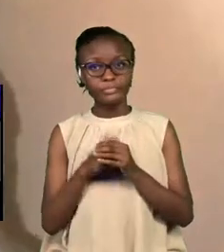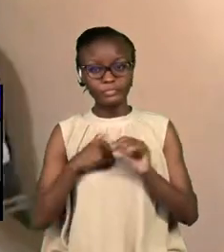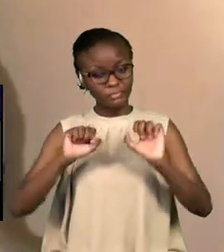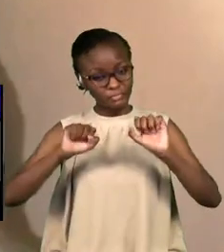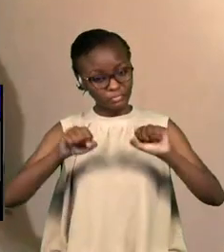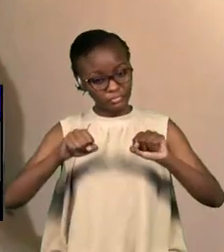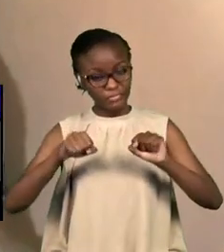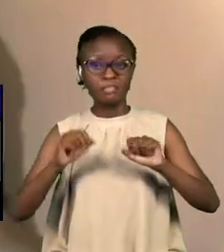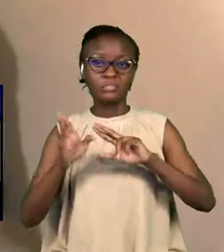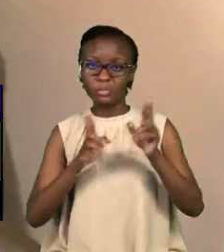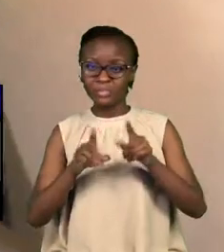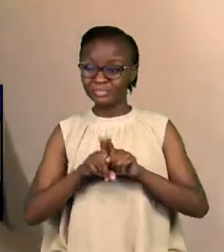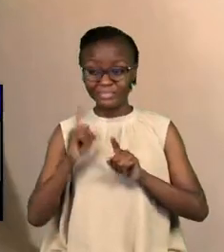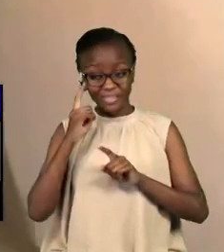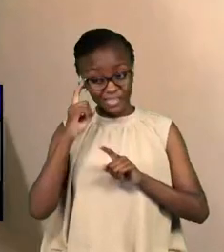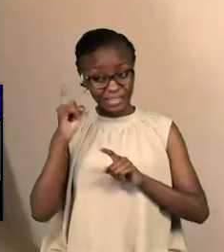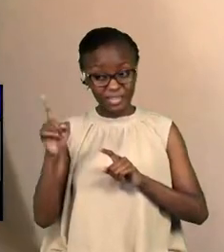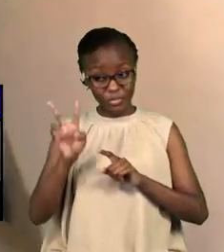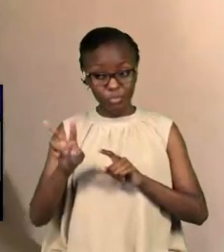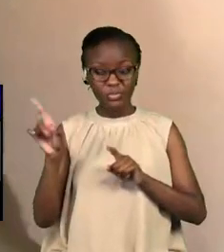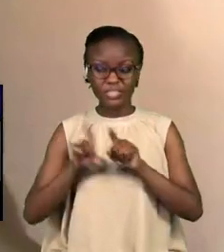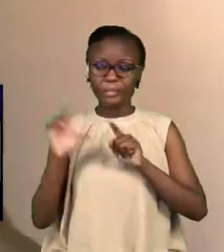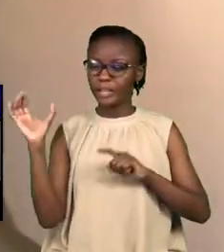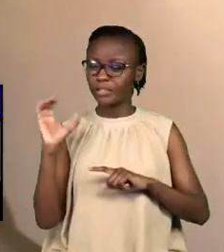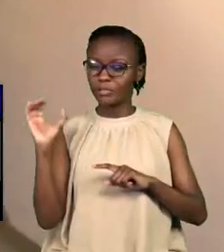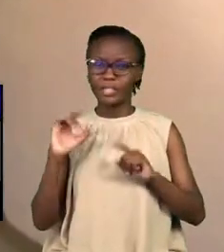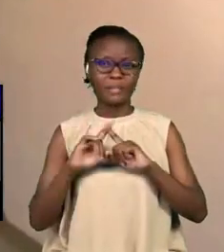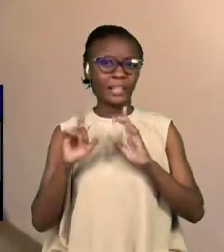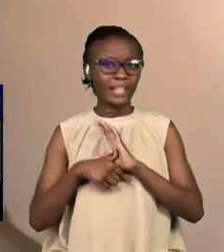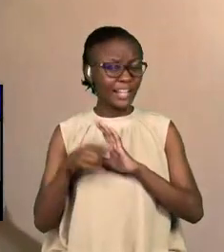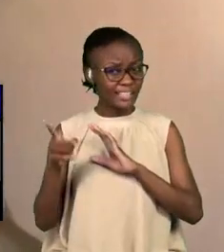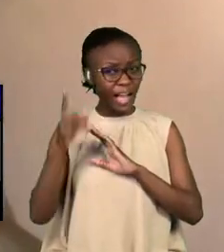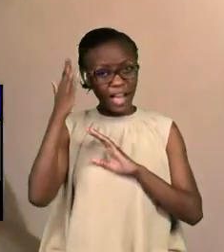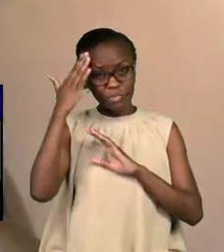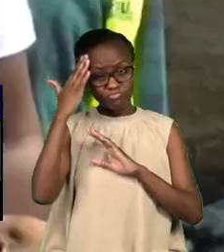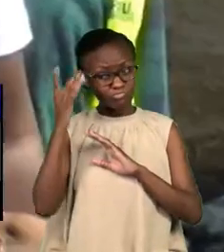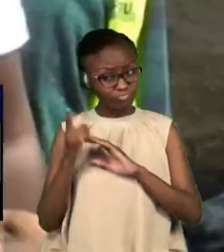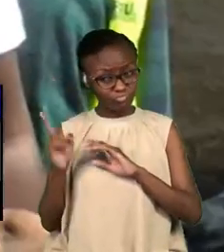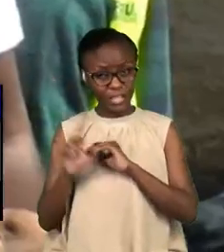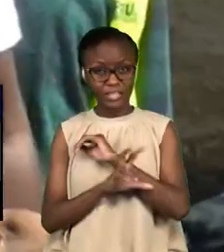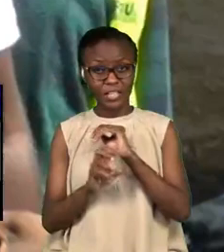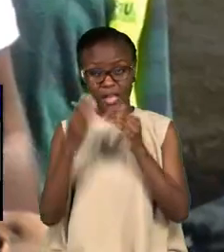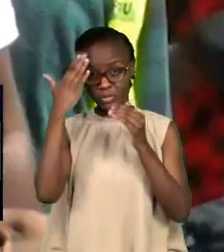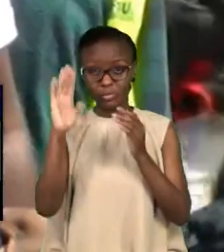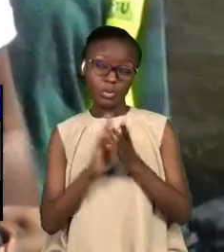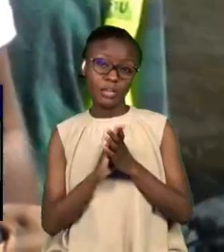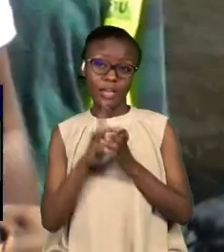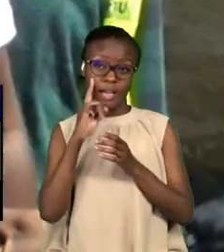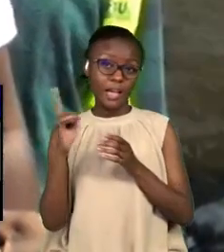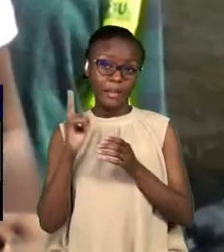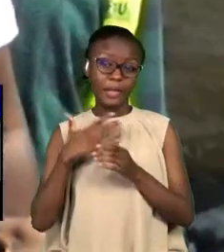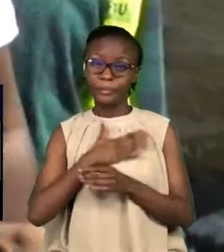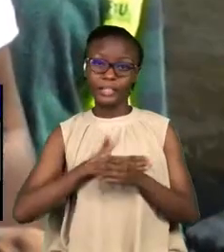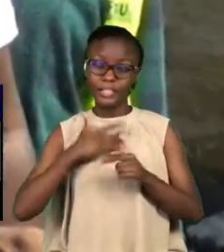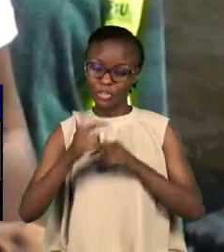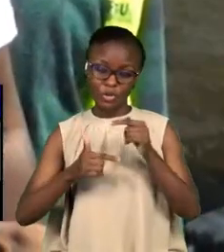kama customer tu, ile unajua ni mtu wa kawaida. Kumbe sijui watu wako na niamba. Lakini kwa maoni nasema tu waendelee